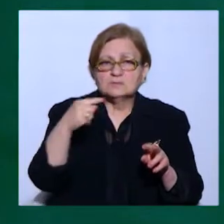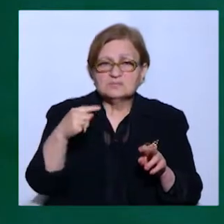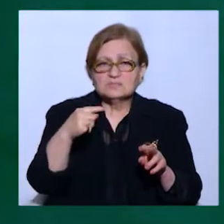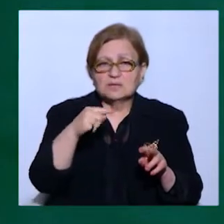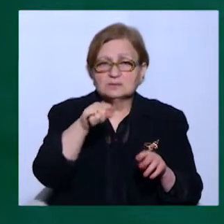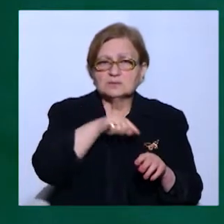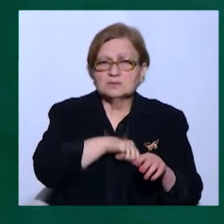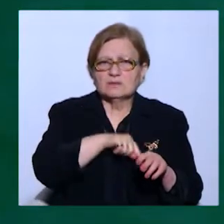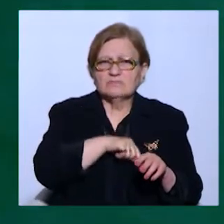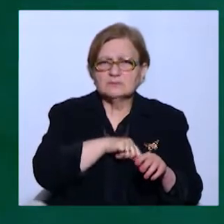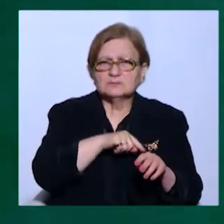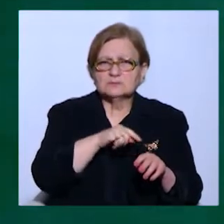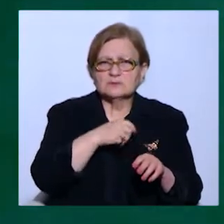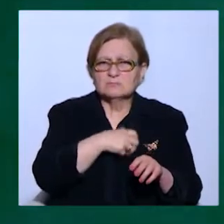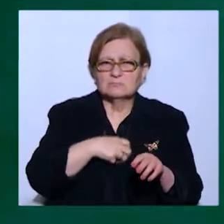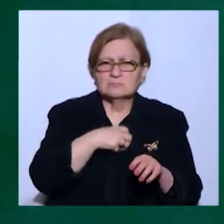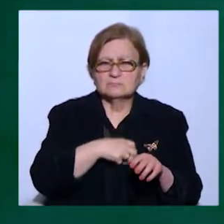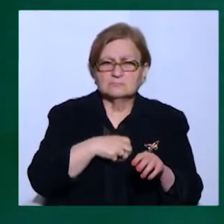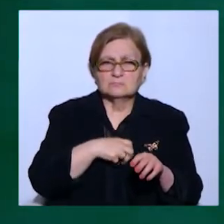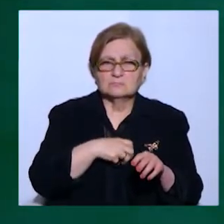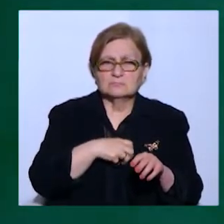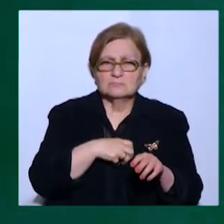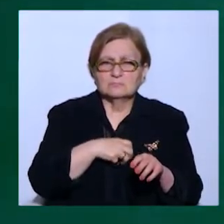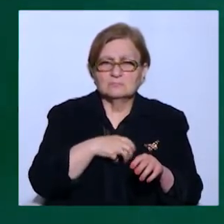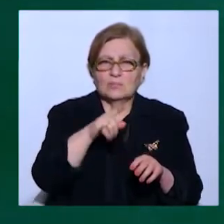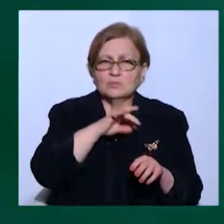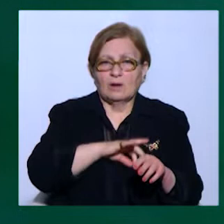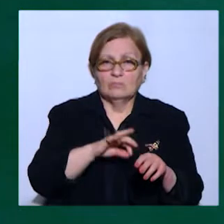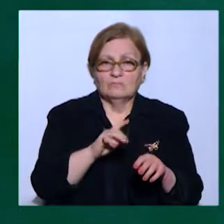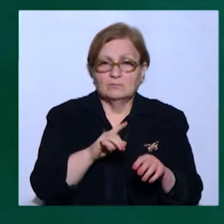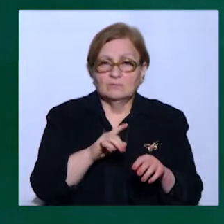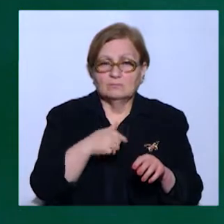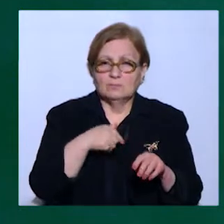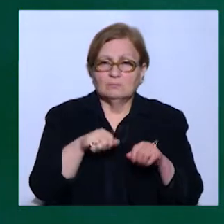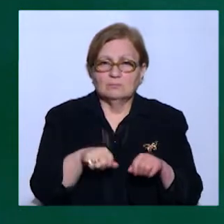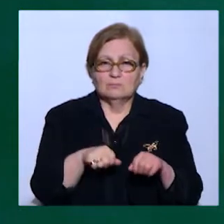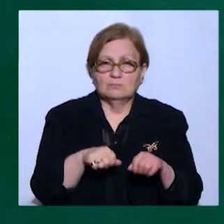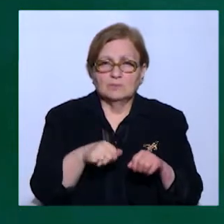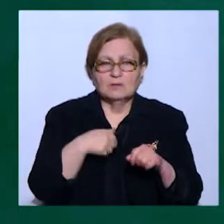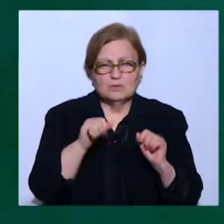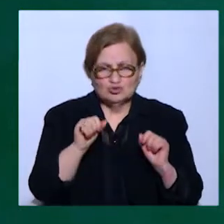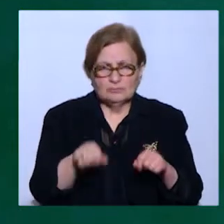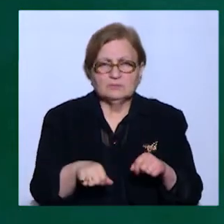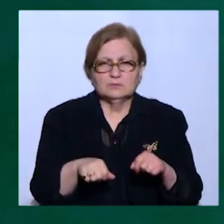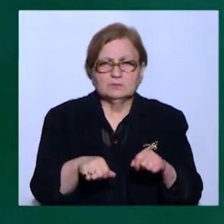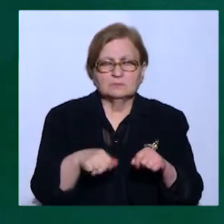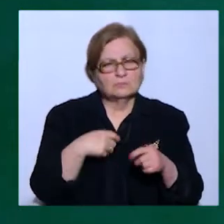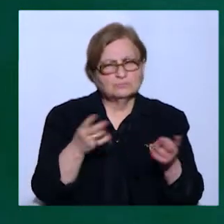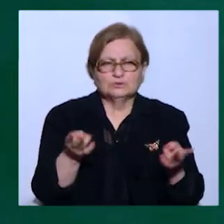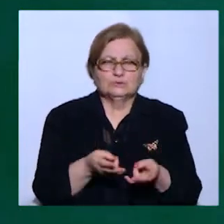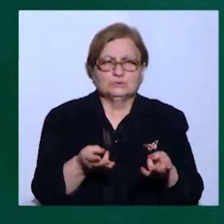თვისების გამოყენებით და რა არის ეს ძირითადი თვისება, მაქვს უფლება, შემიძლია, თუ